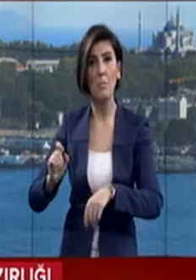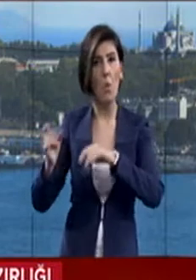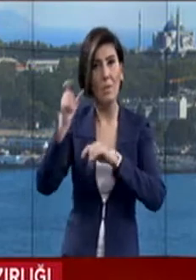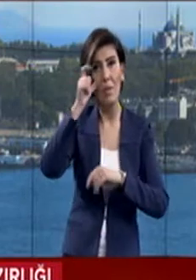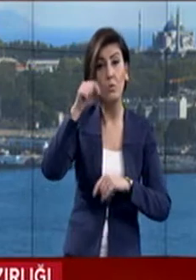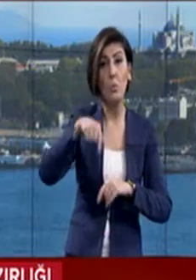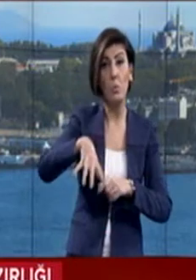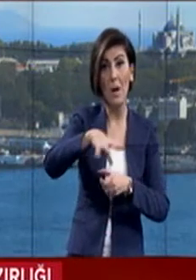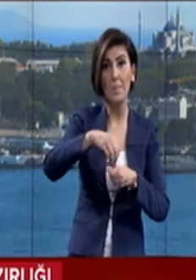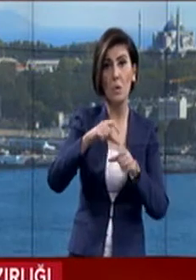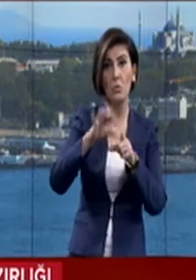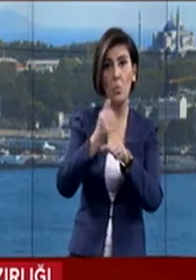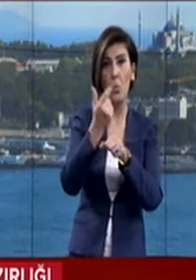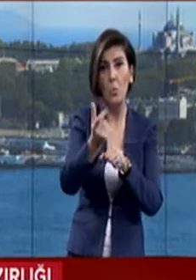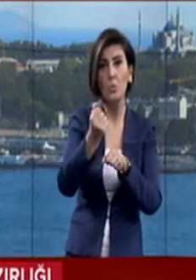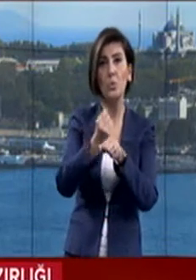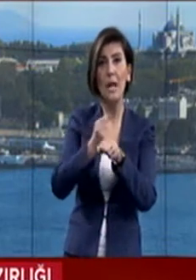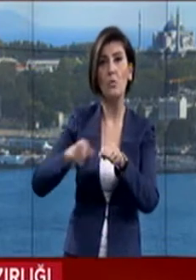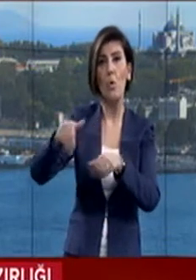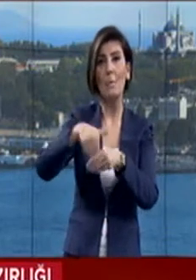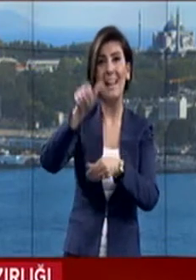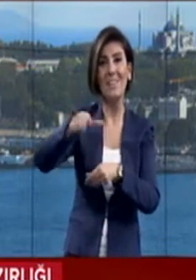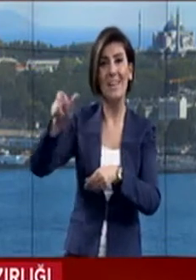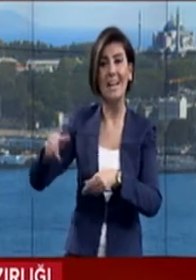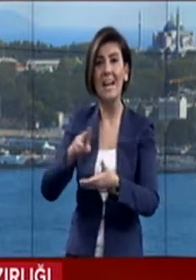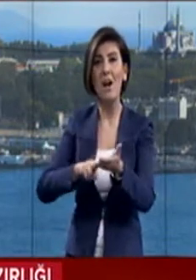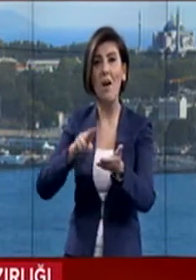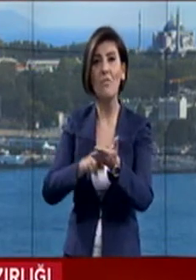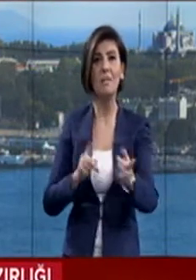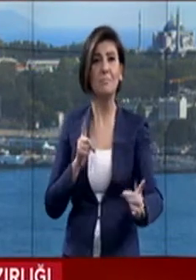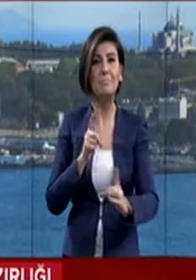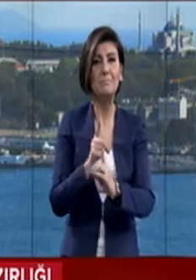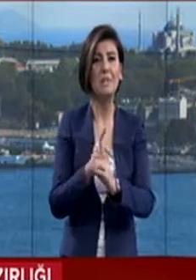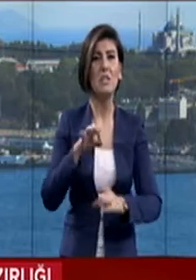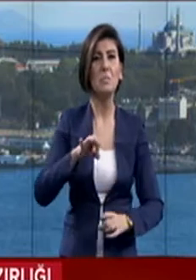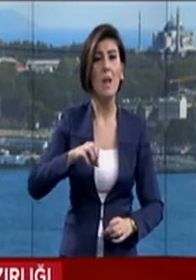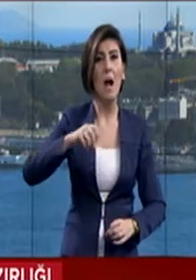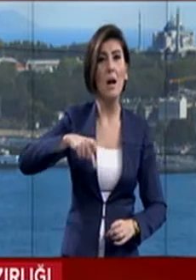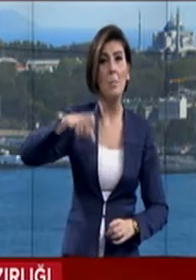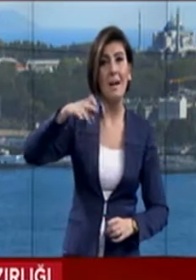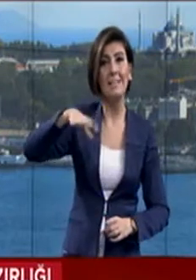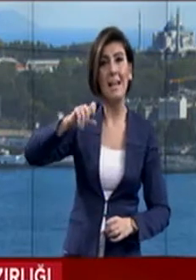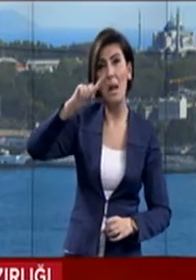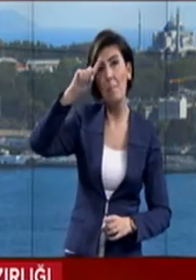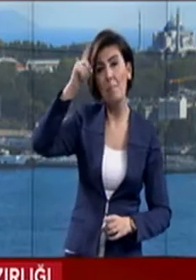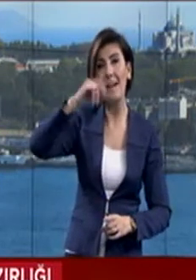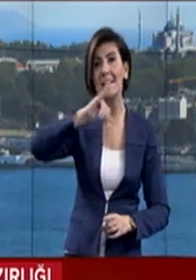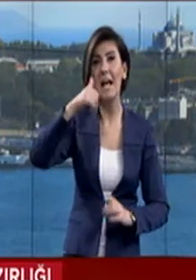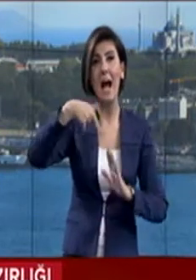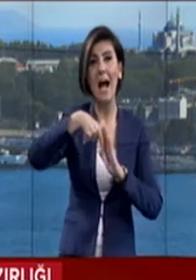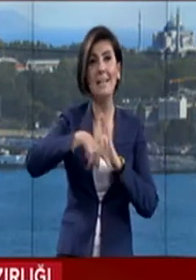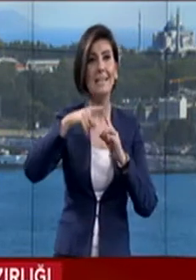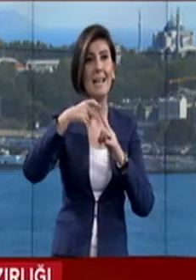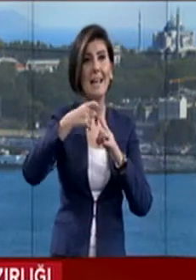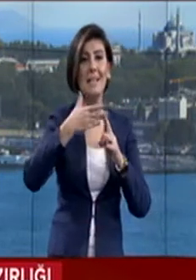bu kapsamda Doğu ve Güneydoğu milletvekilleriyle kahvaltıda bir araya geldi. AK Parti Genel Merkezi'nden ayrıntıları TRT